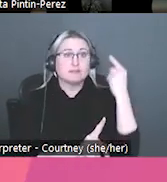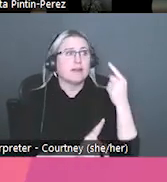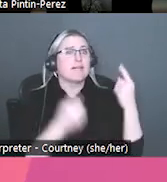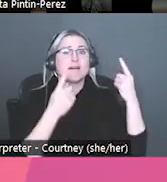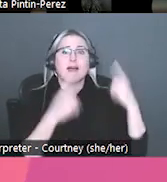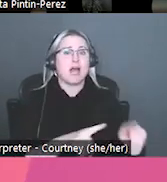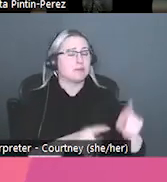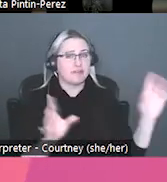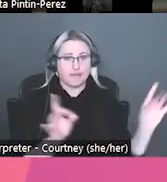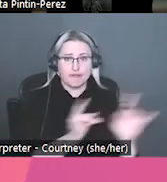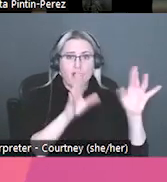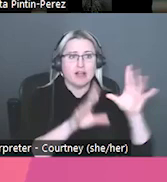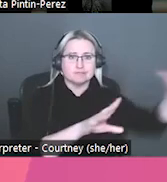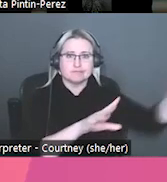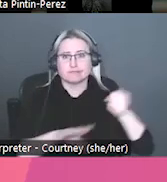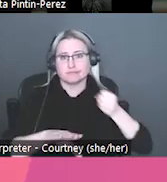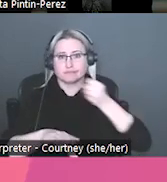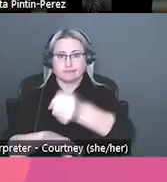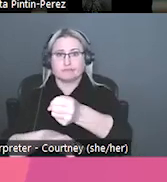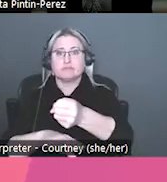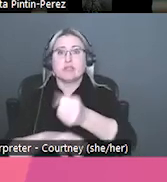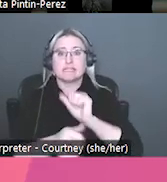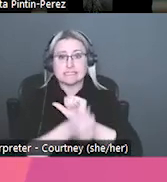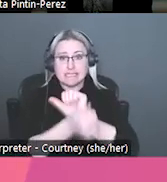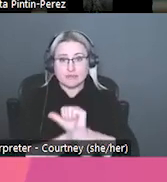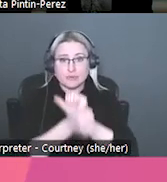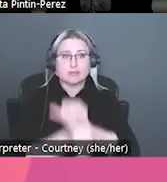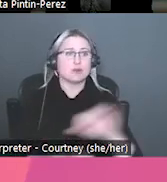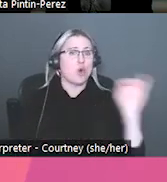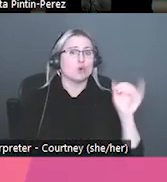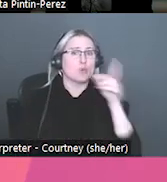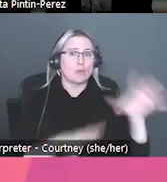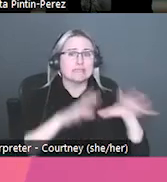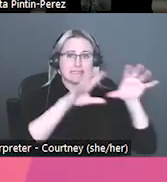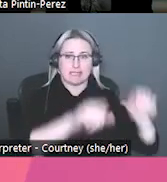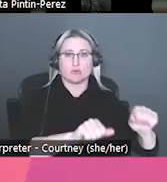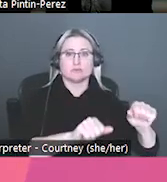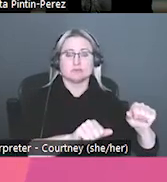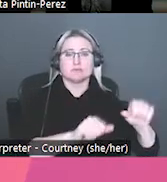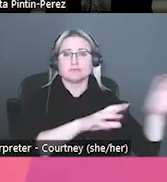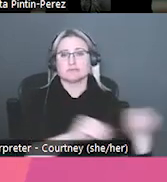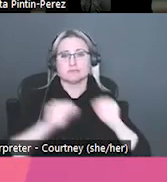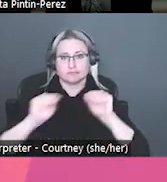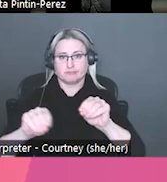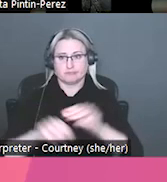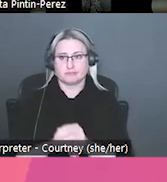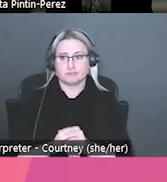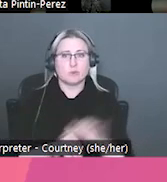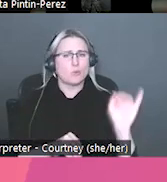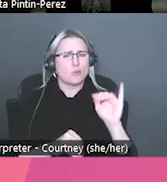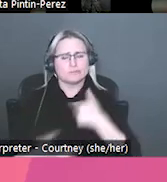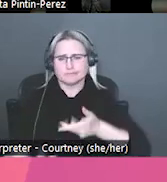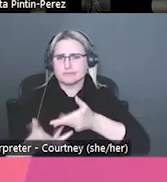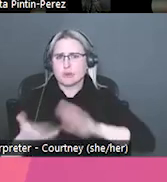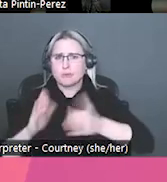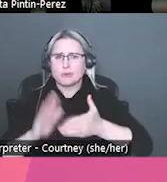violemment déplacées au Canada en raison du colonialisme colonisateur et de l'esclavage. Nous continuerons de collaborer avec les communautés